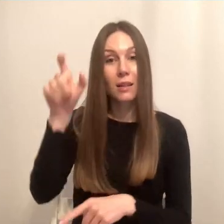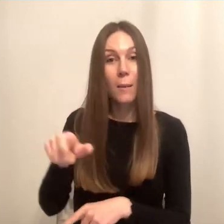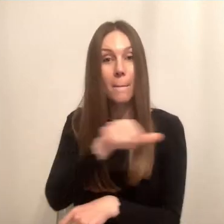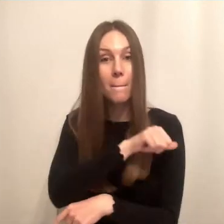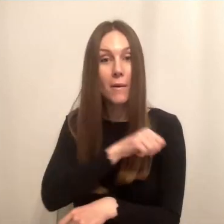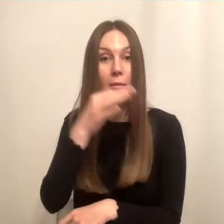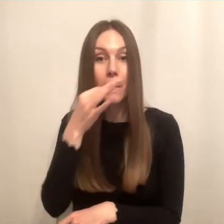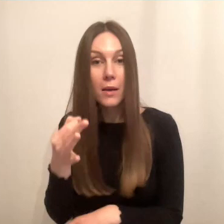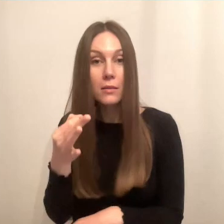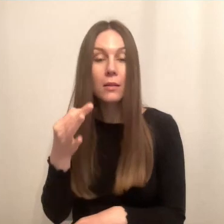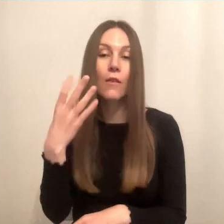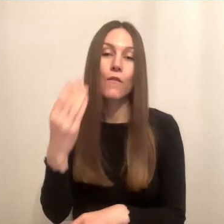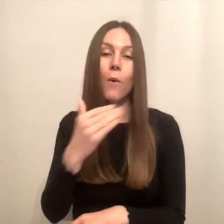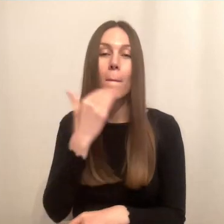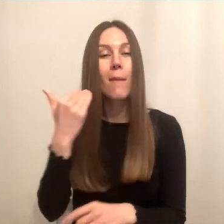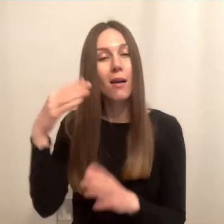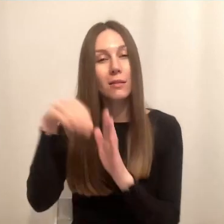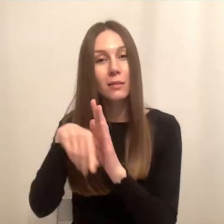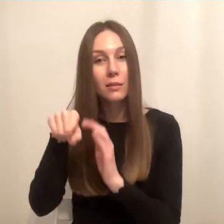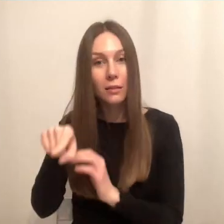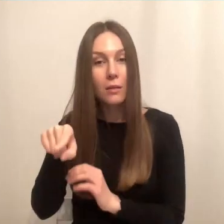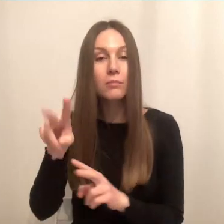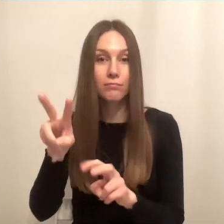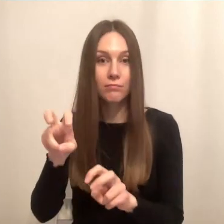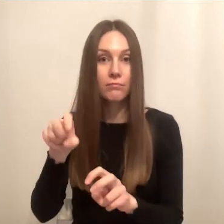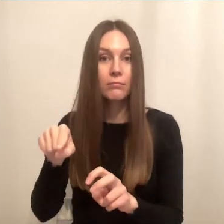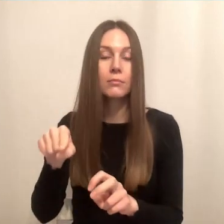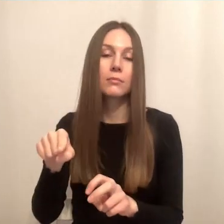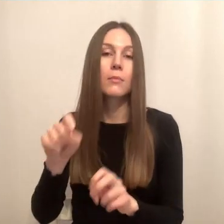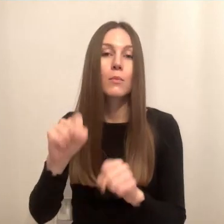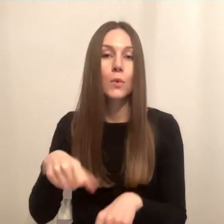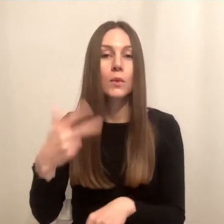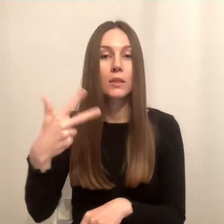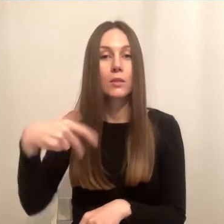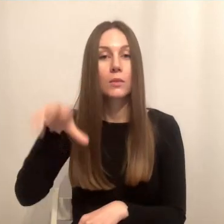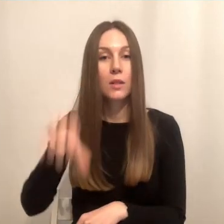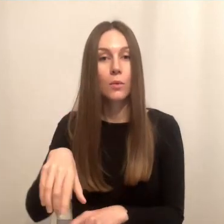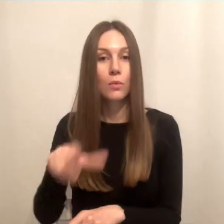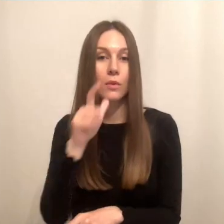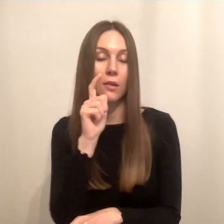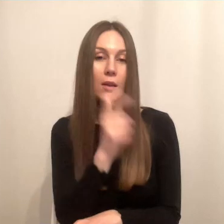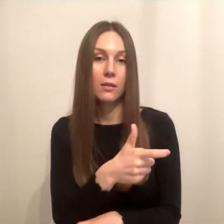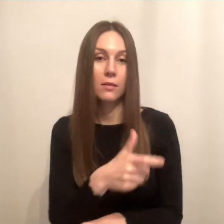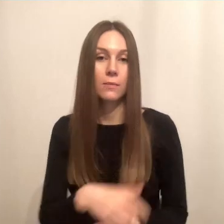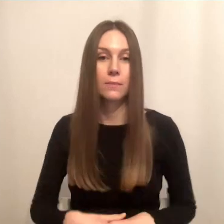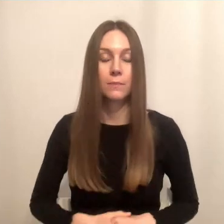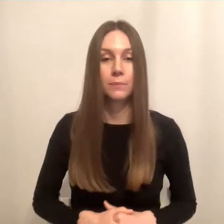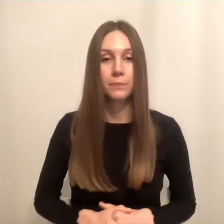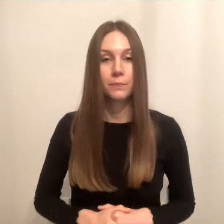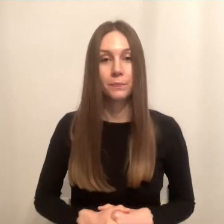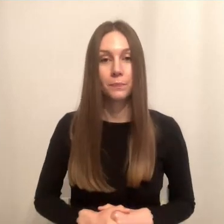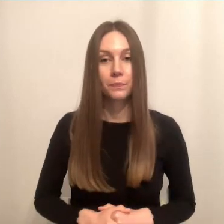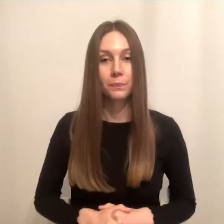jo atstovaujamos politinės organizacijos pavadinimui, paminėtas kandidatas turės iki 30